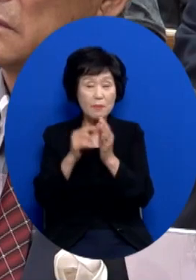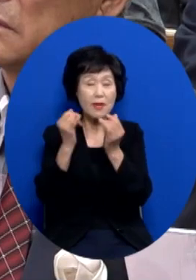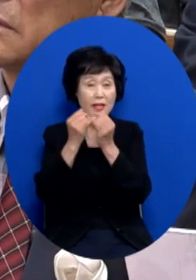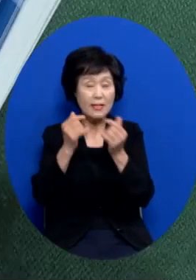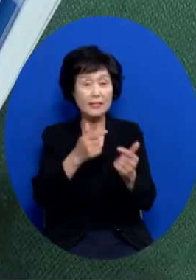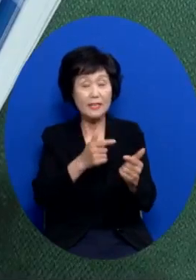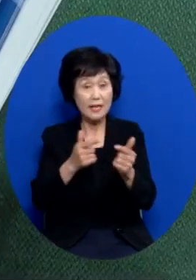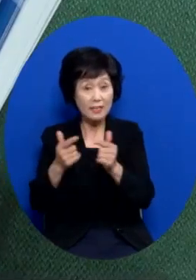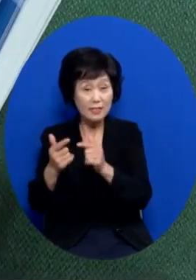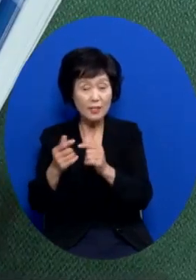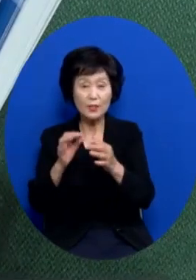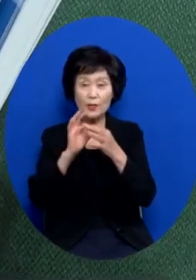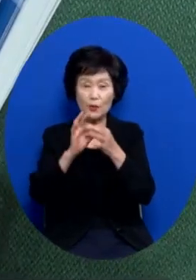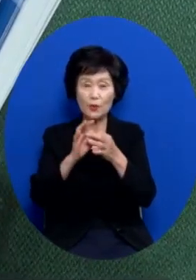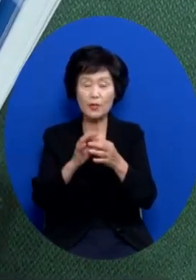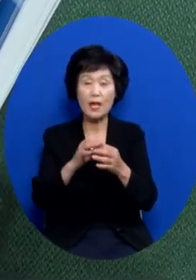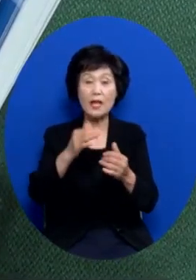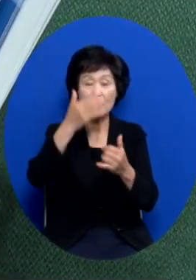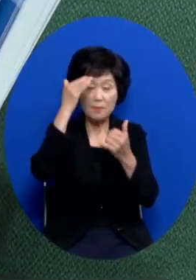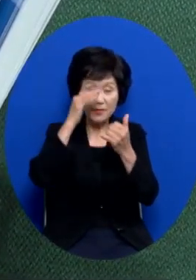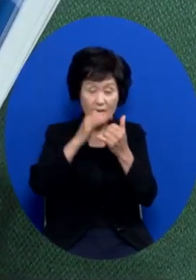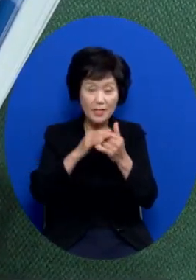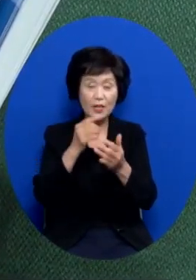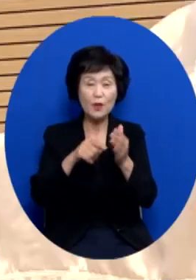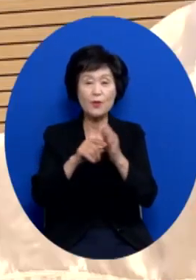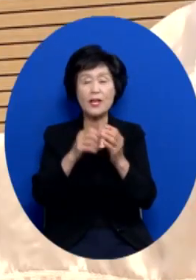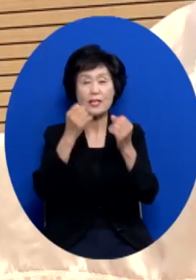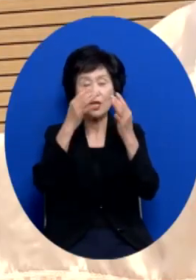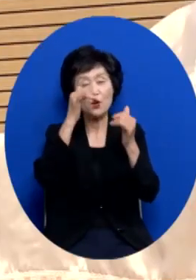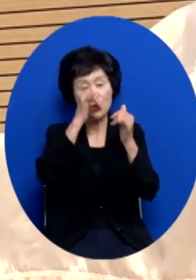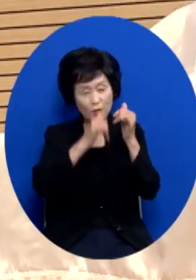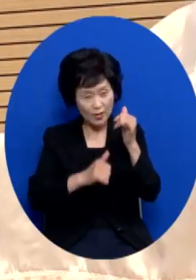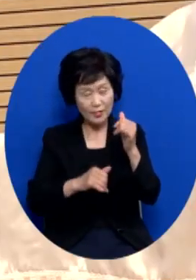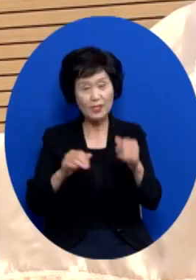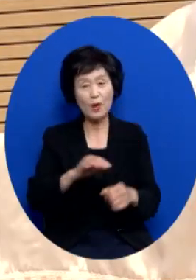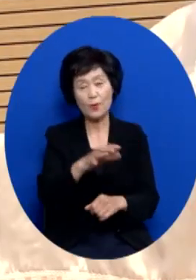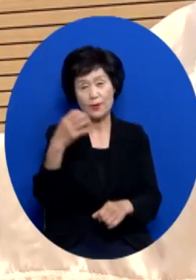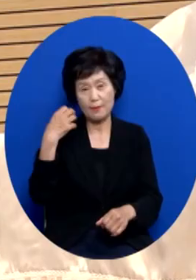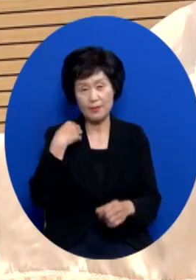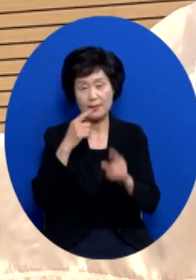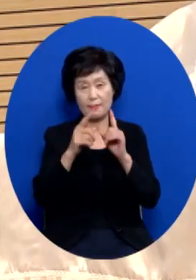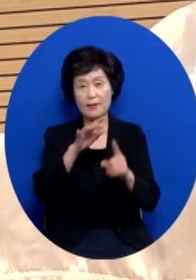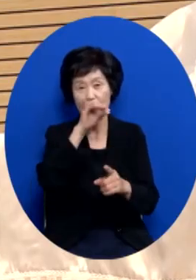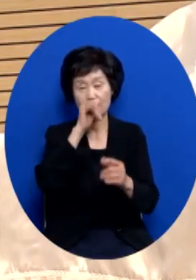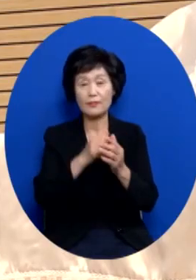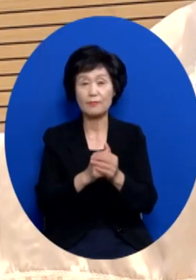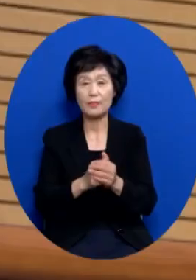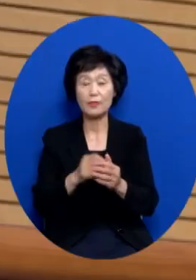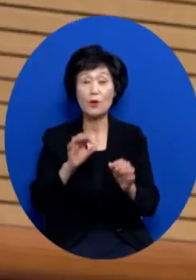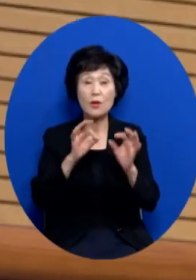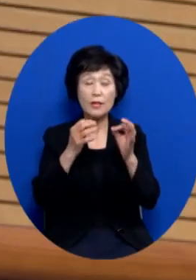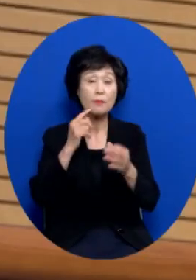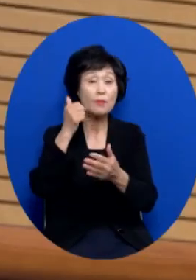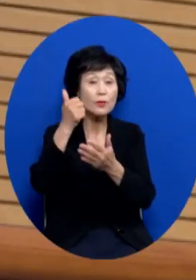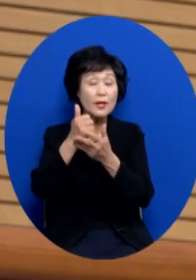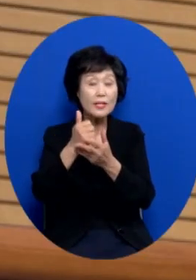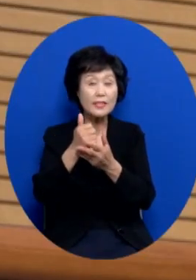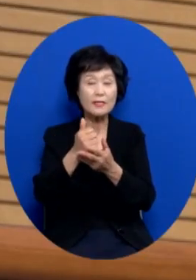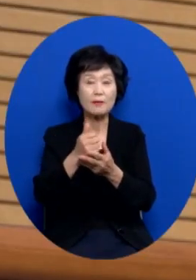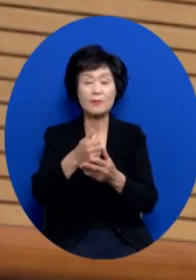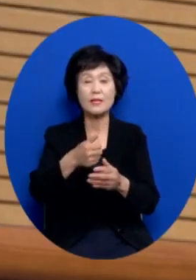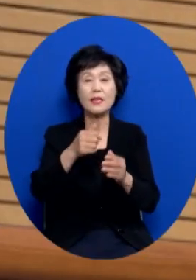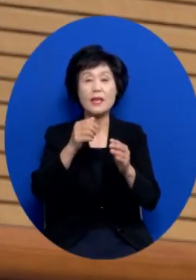물려줄 수 있는 새로운 역사를 써내려가자고 강조했습니다. 선교대회에선 동부연회 김영민 감독이 개회예배